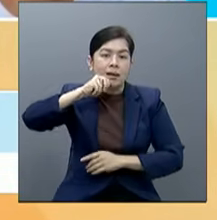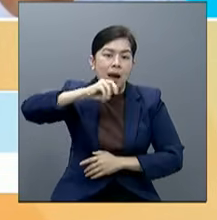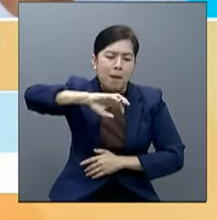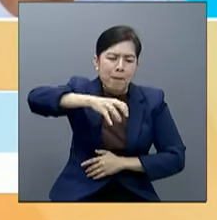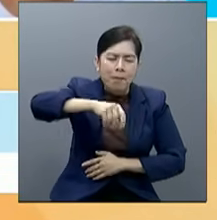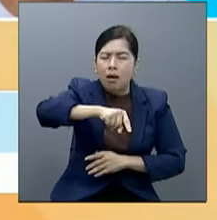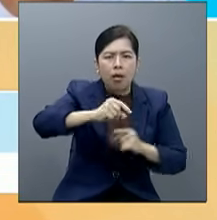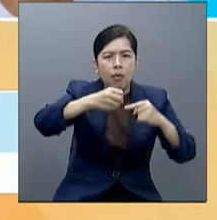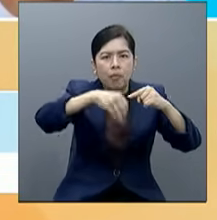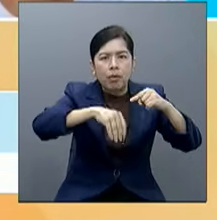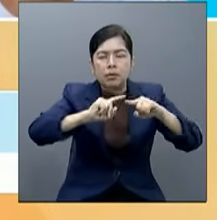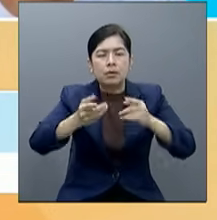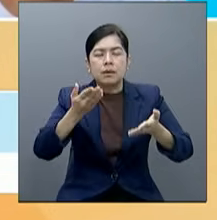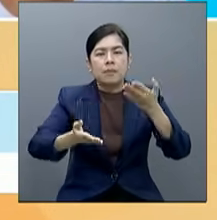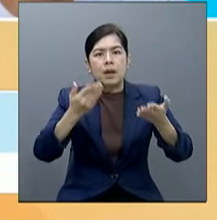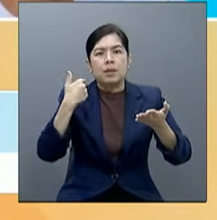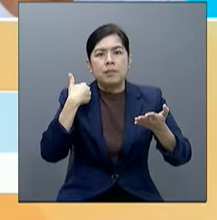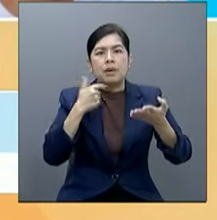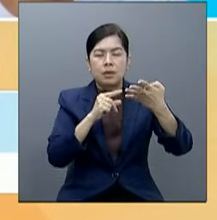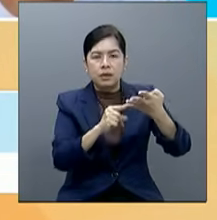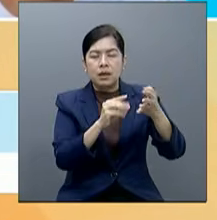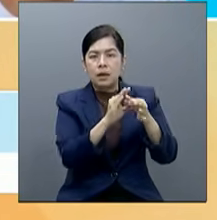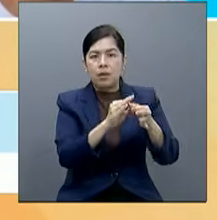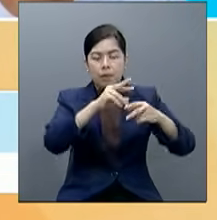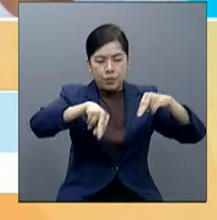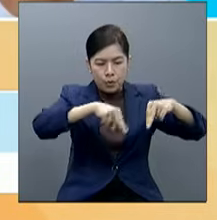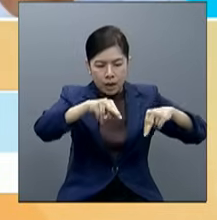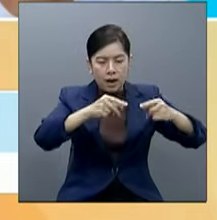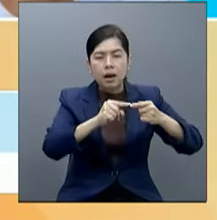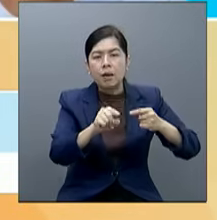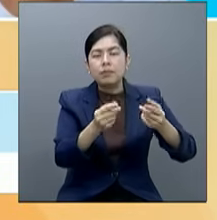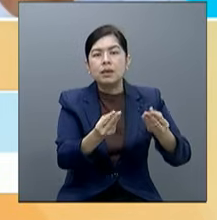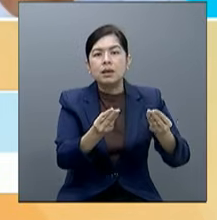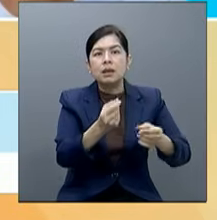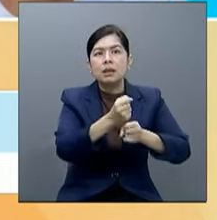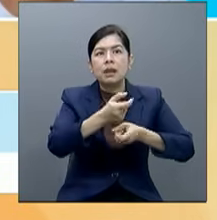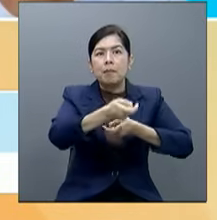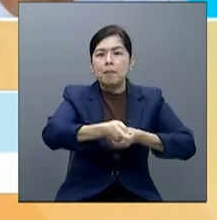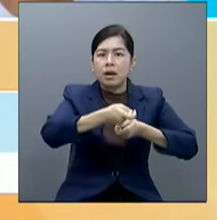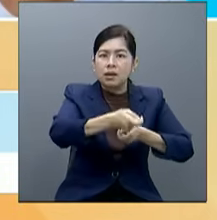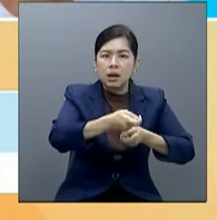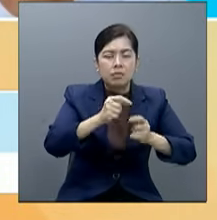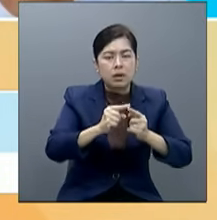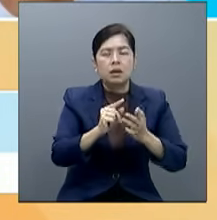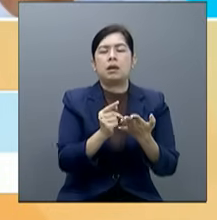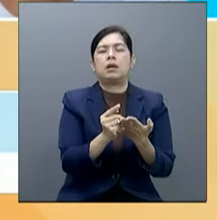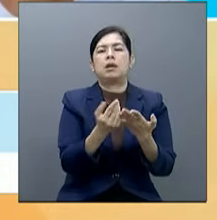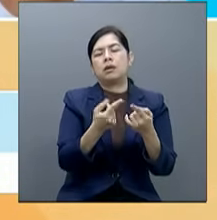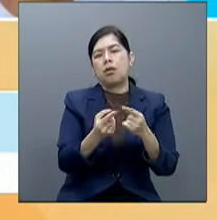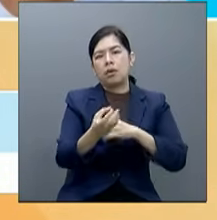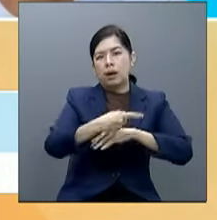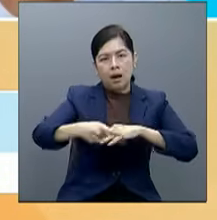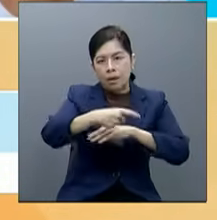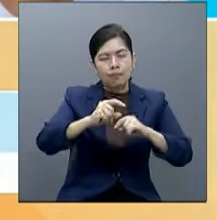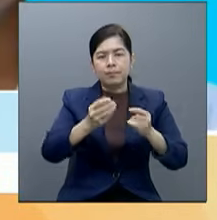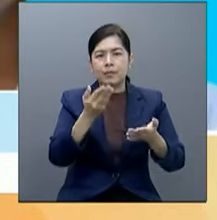ในเรื่องของพื้นที่นาหรือว่าระดมทุนเพื่อที่จะซื้อข้าวเปลือกพวกนี้ครับ ค่ะตอนนี้อาจจะต้อง